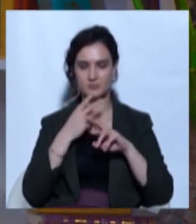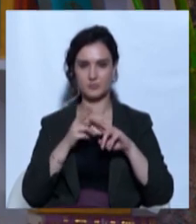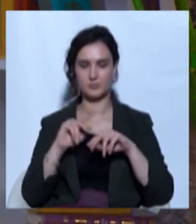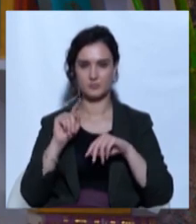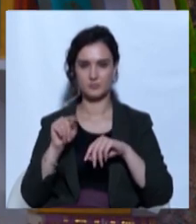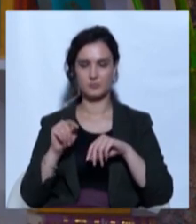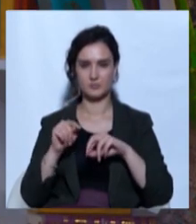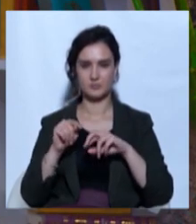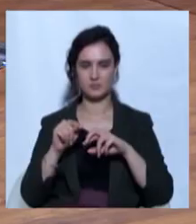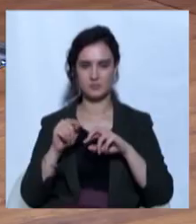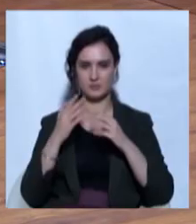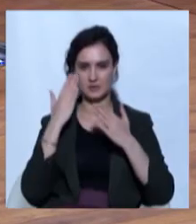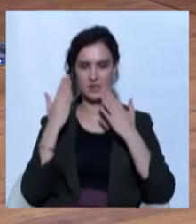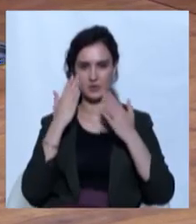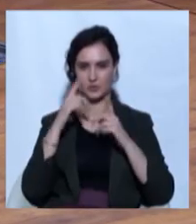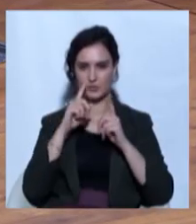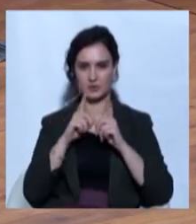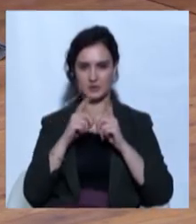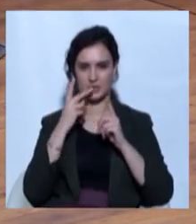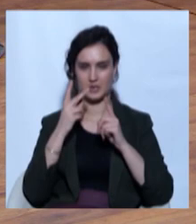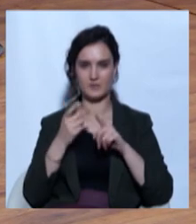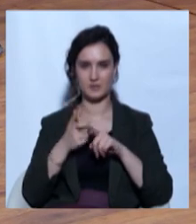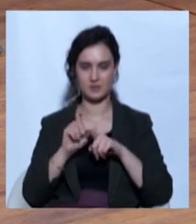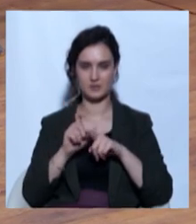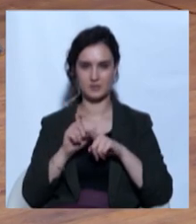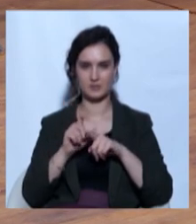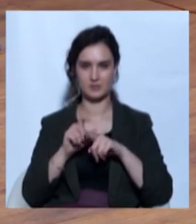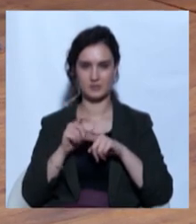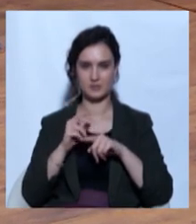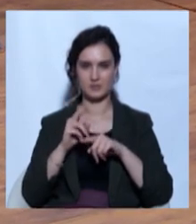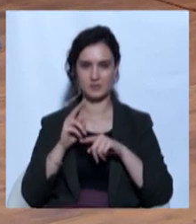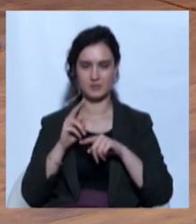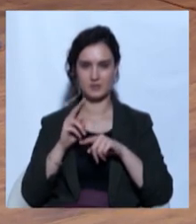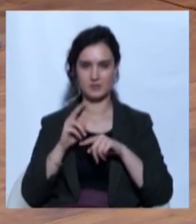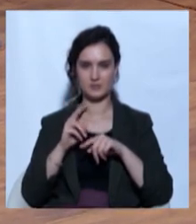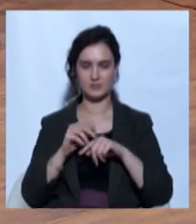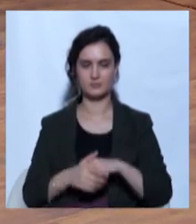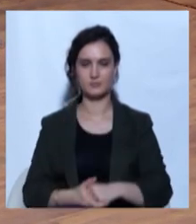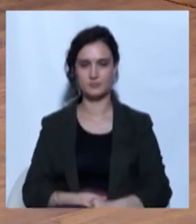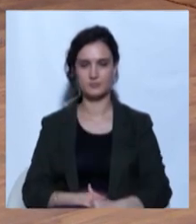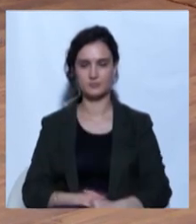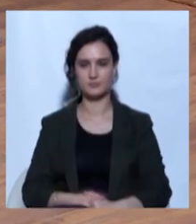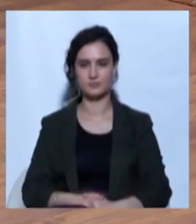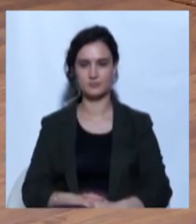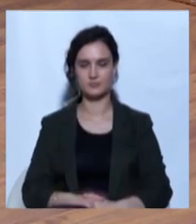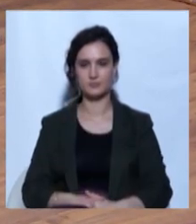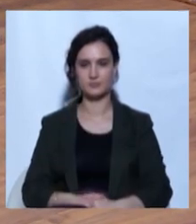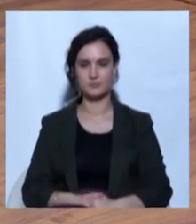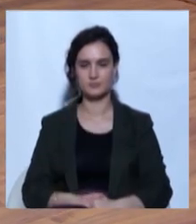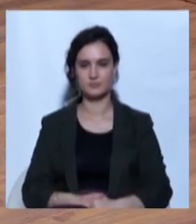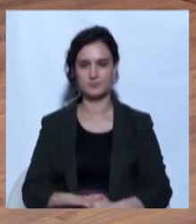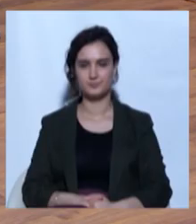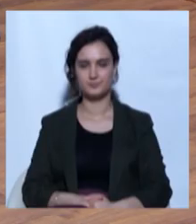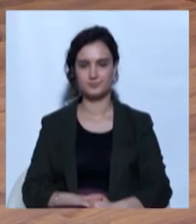რომ სახალისო სანახავია ძალიან, კიჩურია, თუ შეიძლება ასე ითქვას, ანუ რაცნაირი